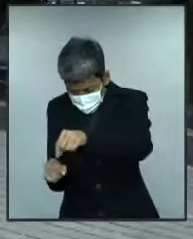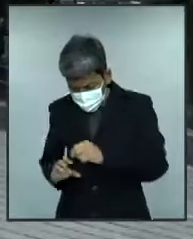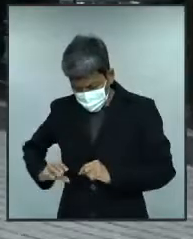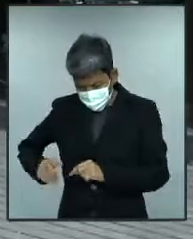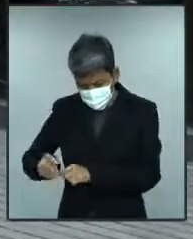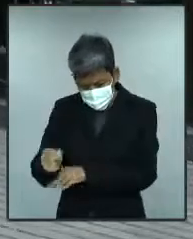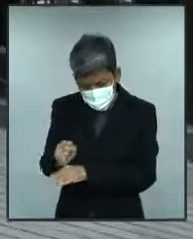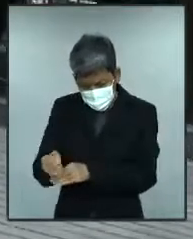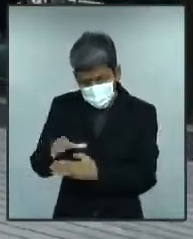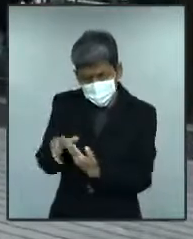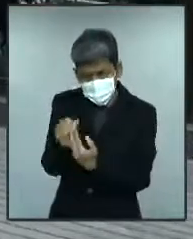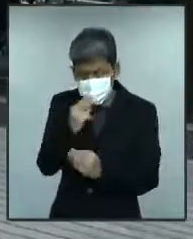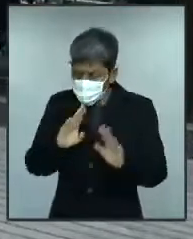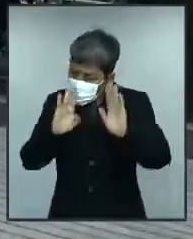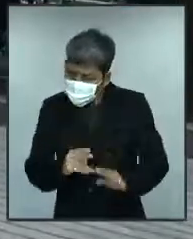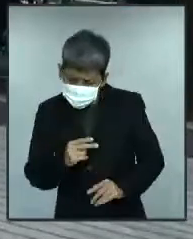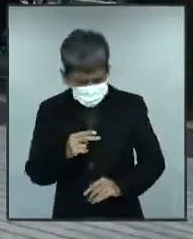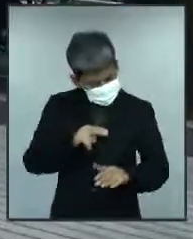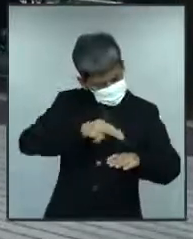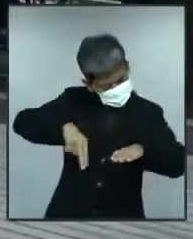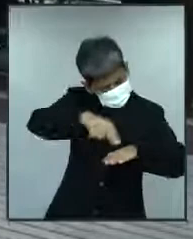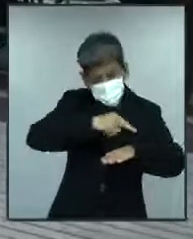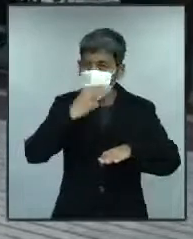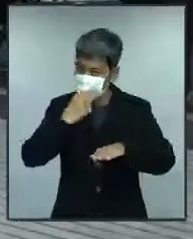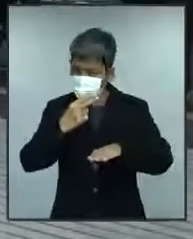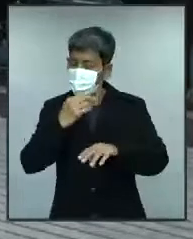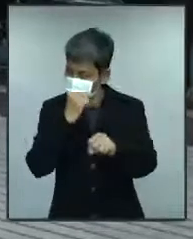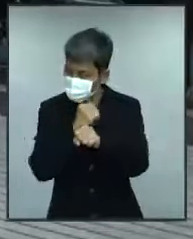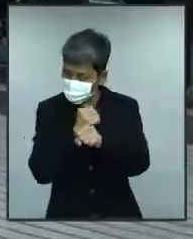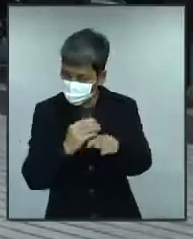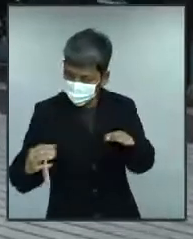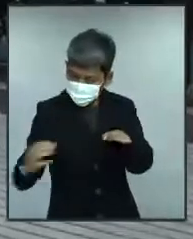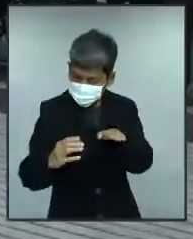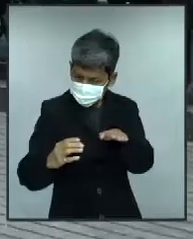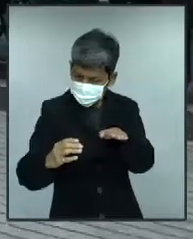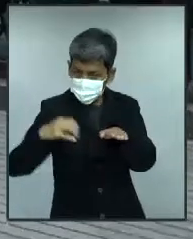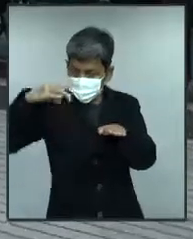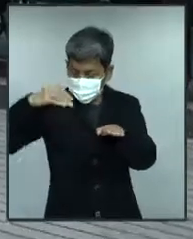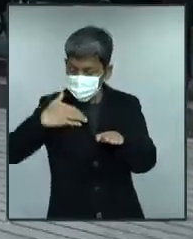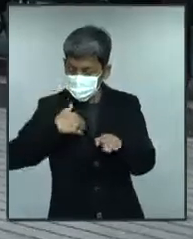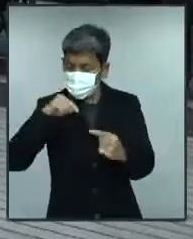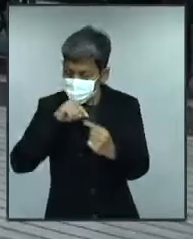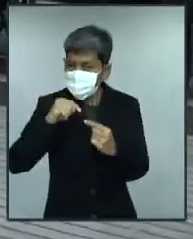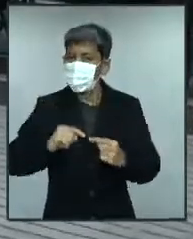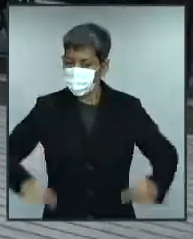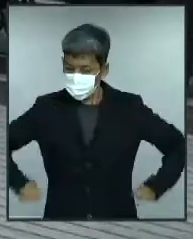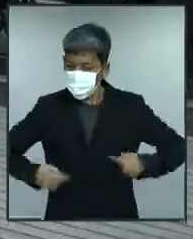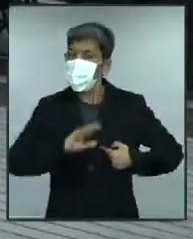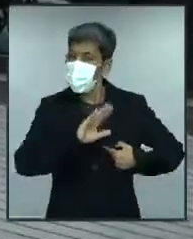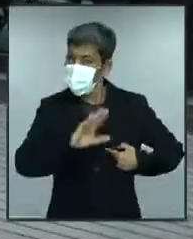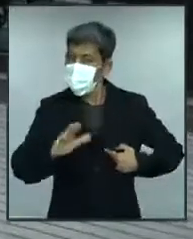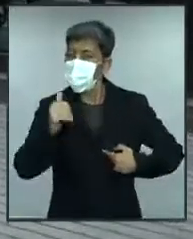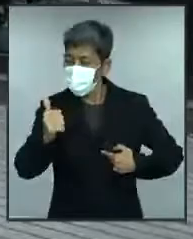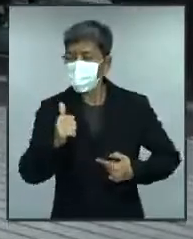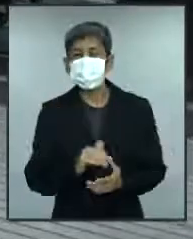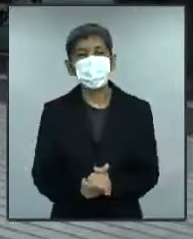ๆที่อยู่ในช่วงหน้าตาแบบนี้หรือใกล้เคียงแบบนี้สามารถที่จะเลือกว่าตัวเองเหมาะกับรถตรงนี้หรือเปล่า